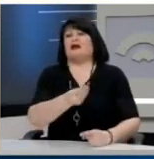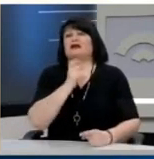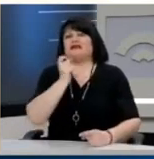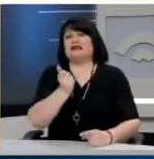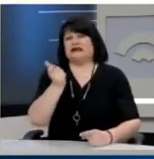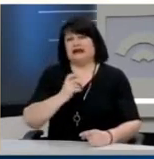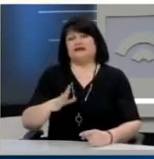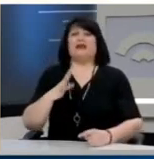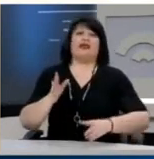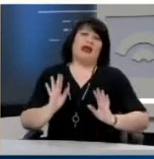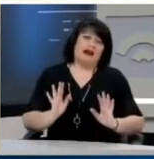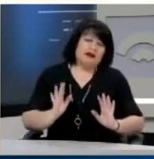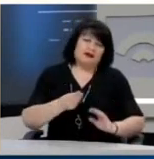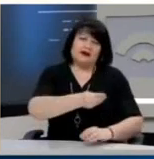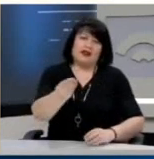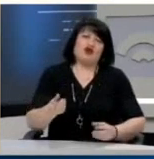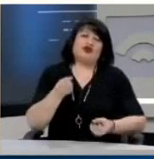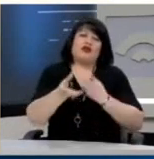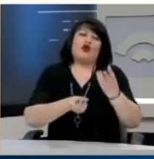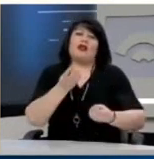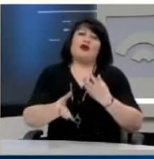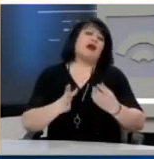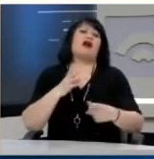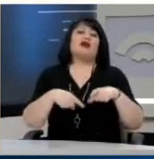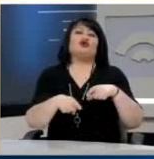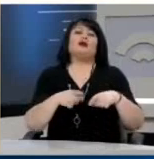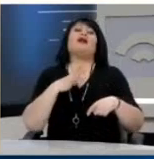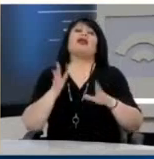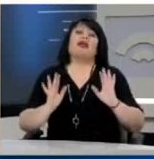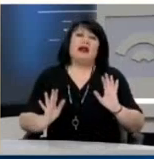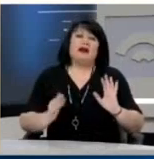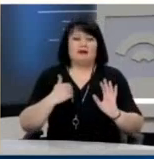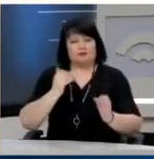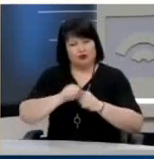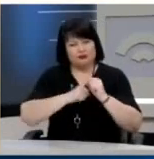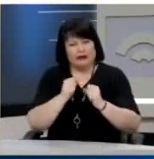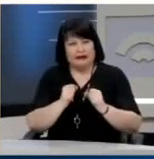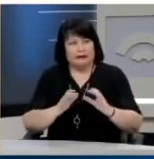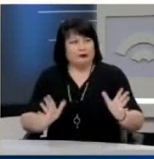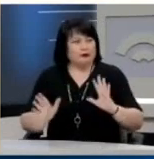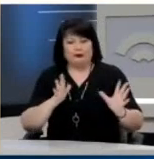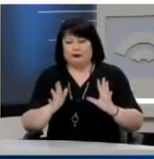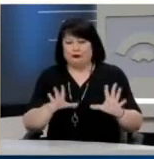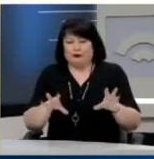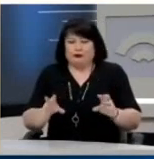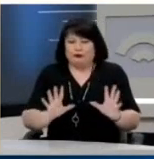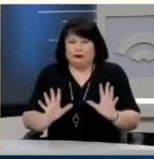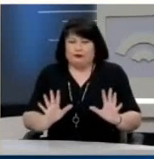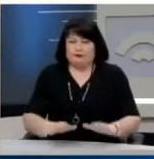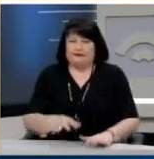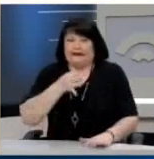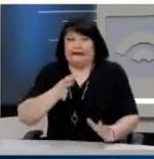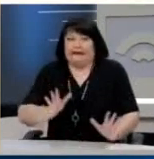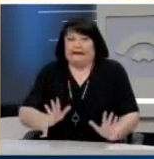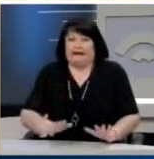ότι δεν θέλει να δίδονται δώρα Χριστουγέννων, και προσπαθεί μετά να τα μαζέψει. Αλλά μέχρι σήμερα η